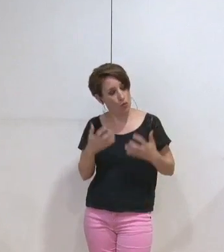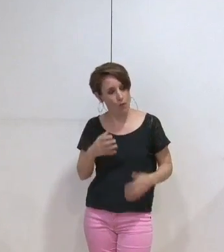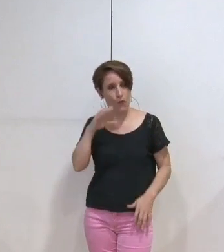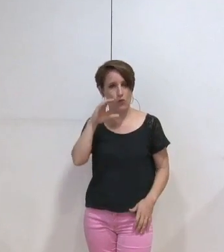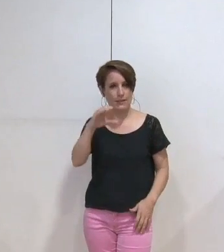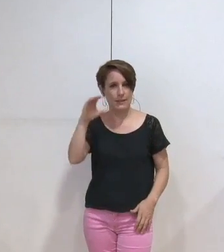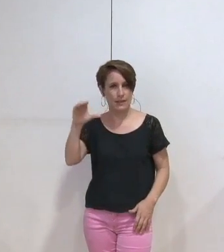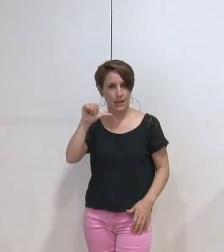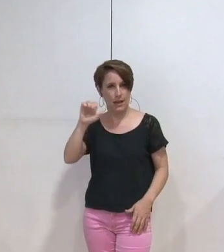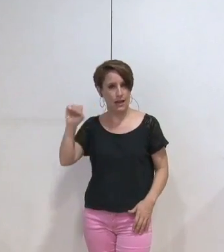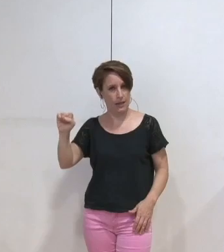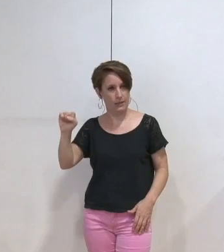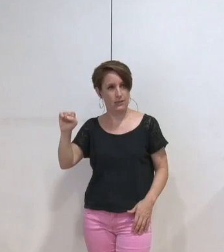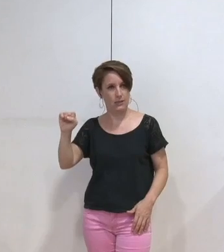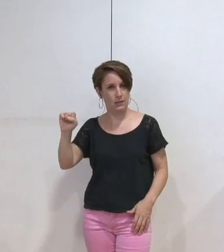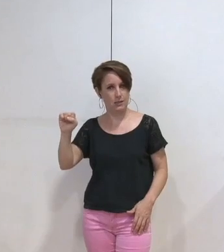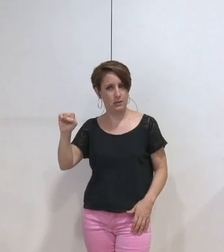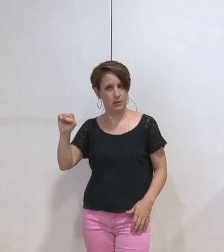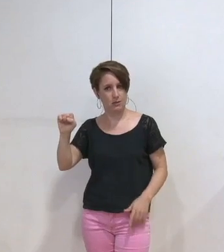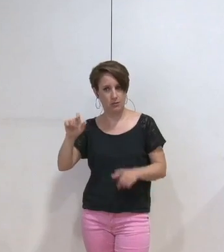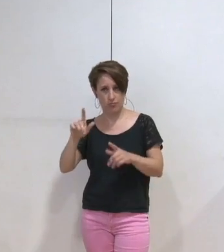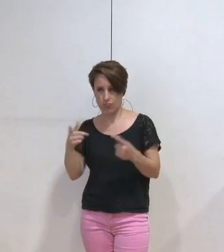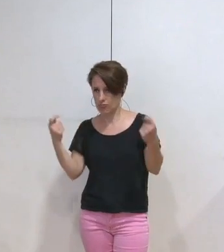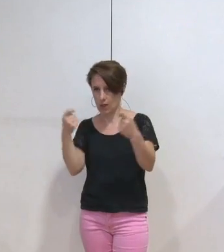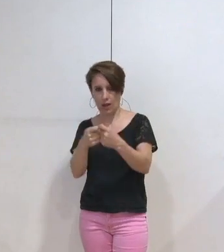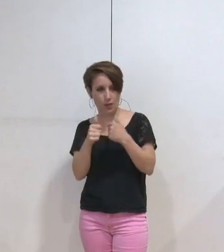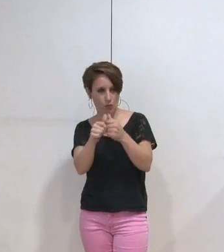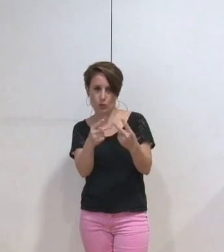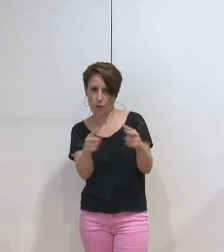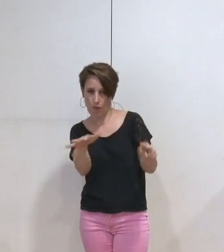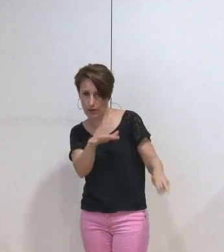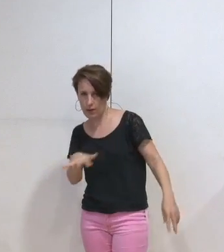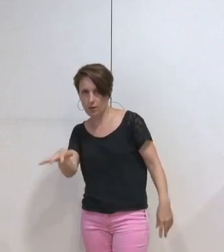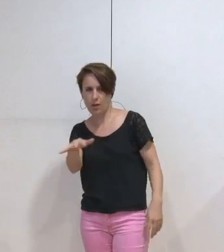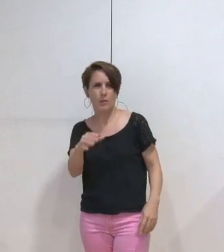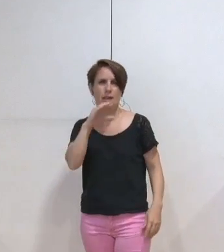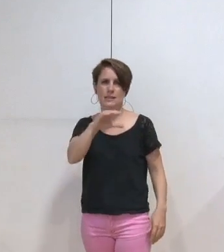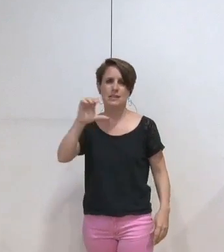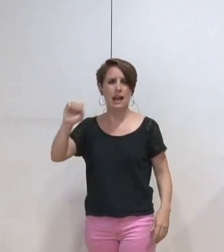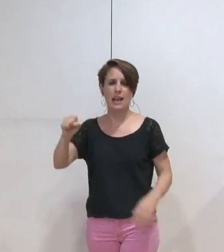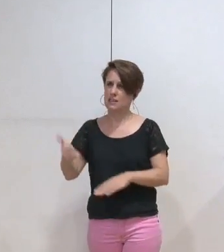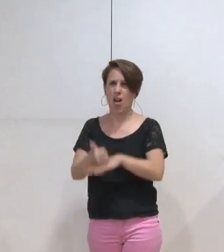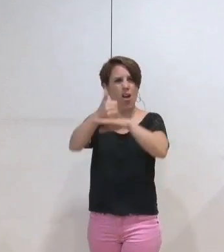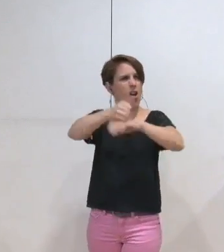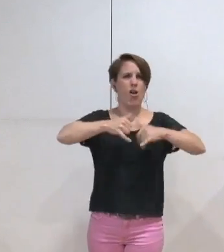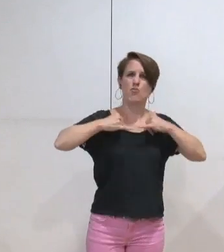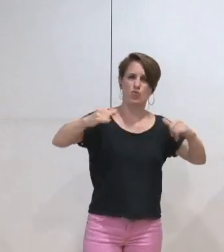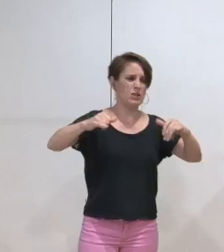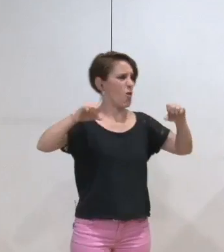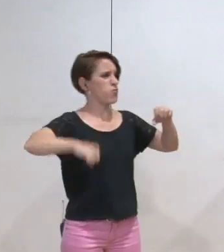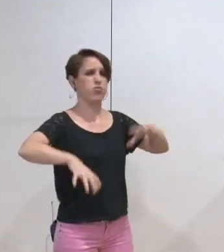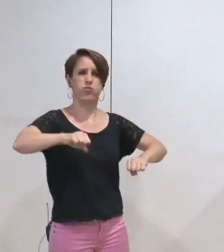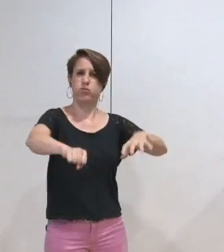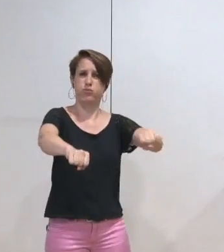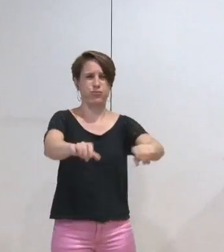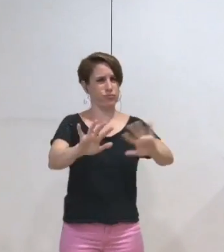CCAS à l'échelle de notre ville absolument pas un CCAS qui soit toutpuissant un CCAS à sa place nous